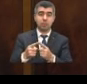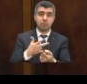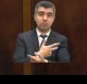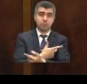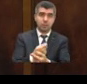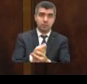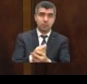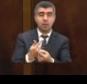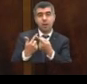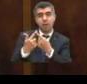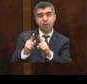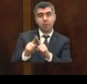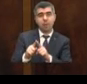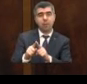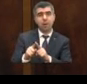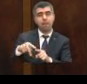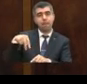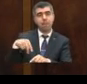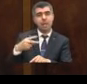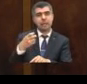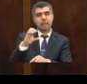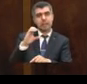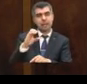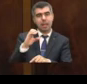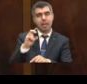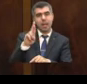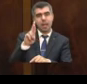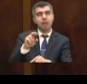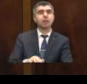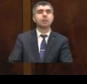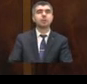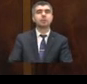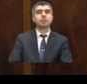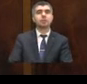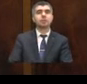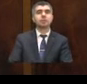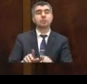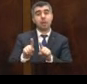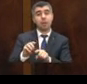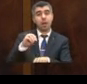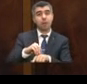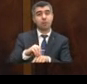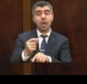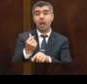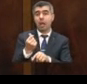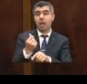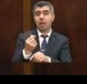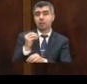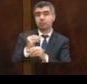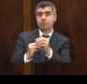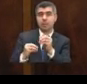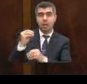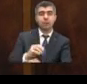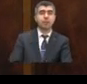لابي سي ار هذه المعمول بها، ولكن ديك تاع السيرولوجي زعما ما كاينلاش. اولا كتطلب الوقت، ثانيا غاليه جدا، ثالثا واحد